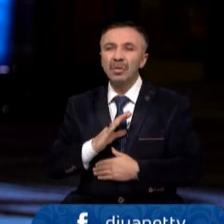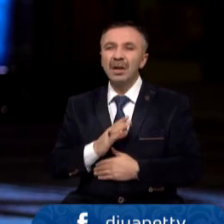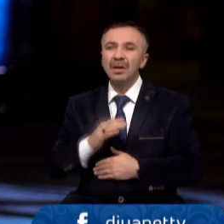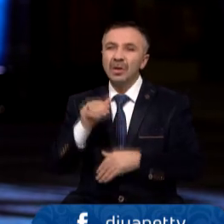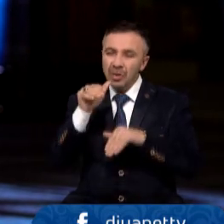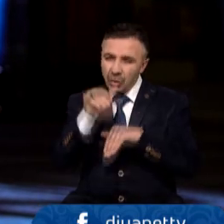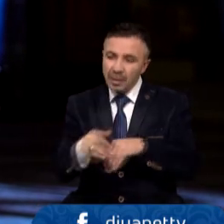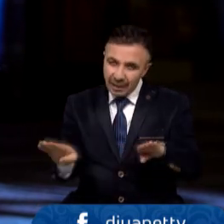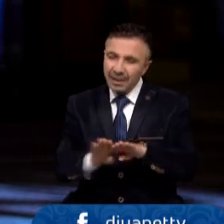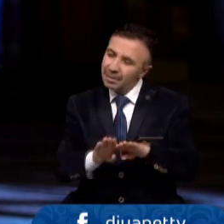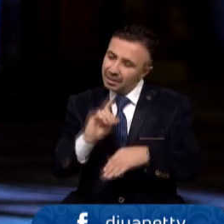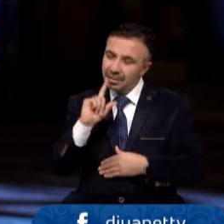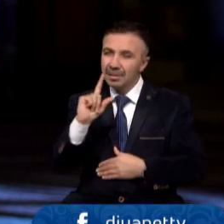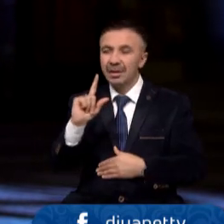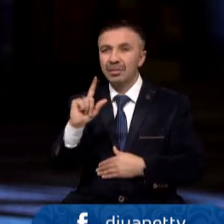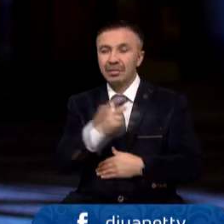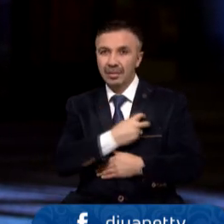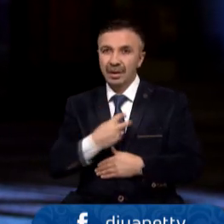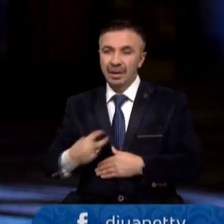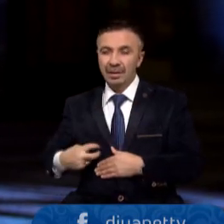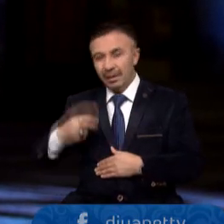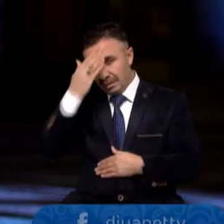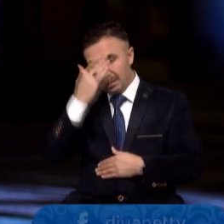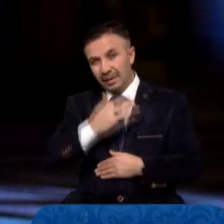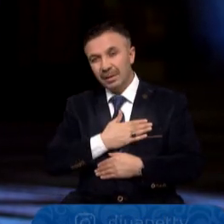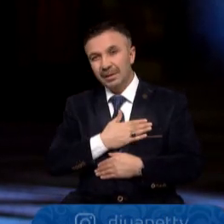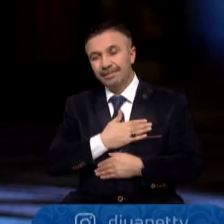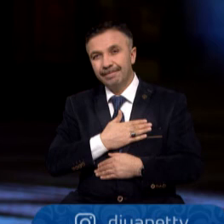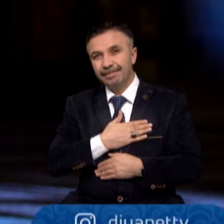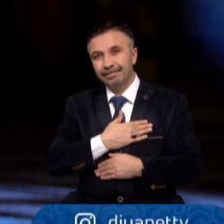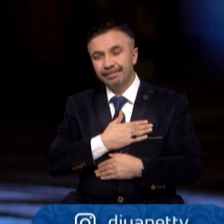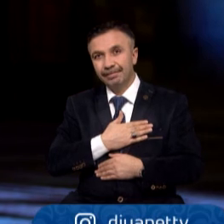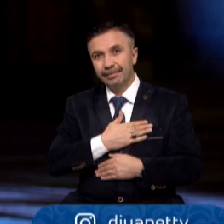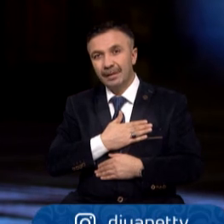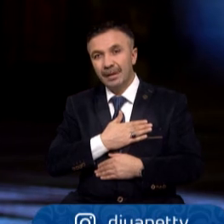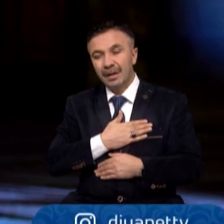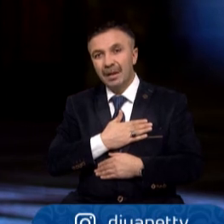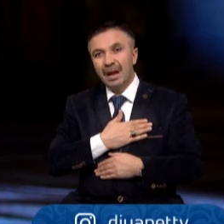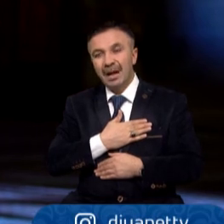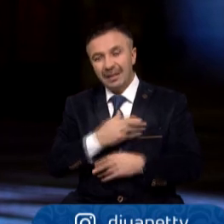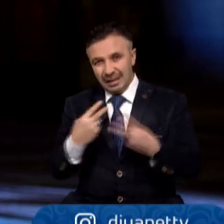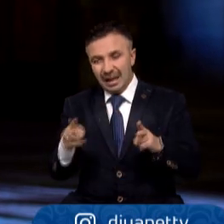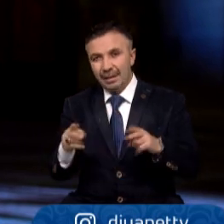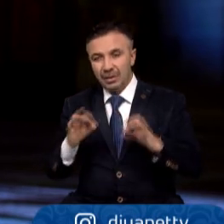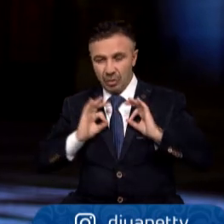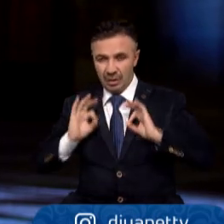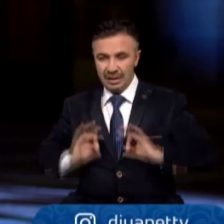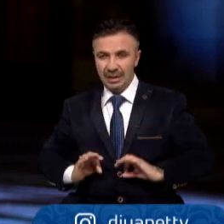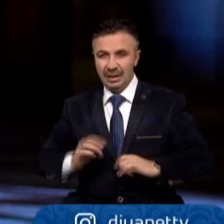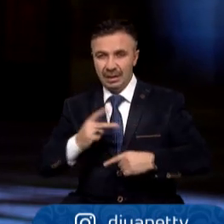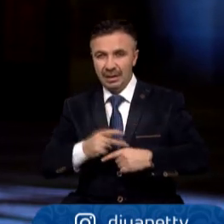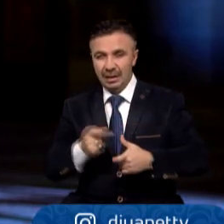var bunların gömülmesi defnedilmesi gerekiyor peygamber Sallallahu Aleyhi ve Sellem Efendimiz